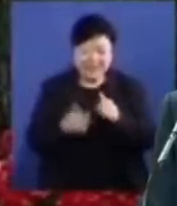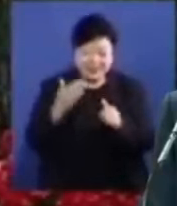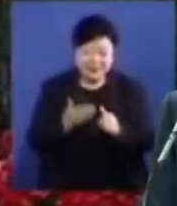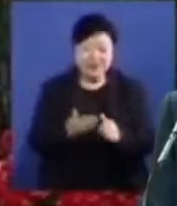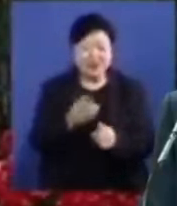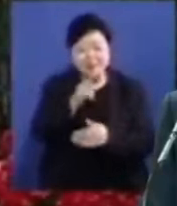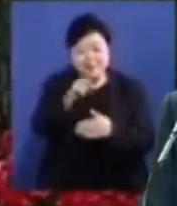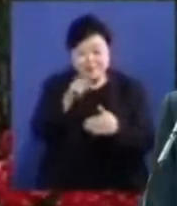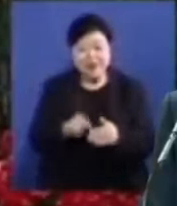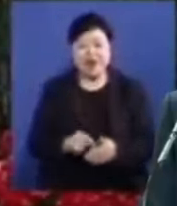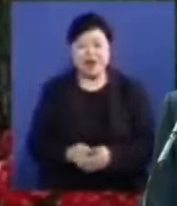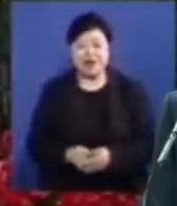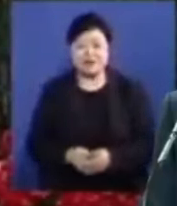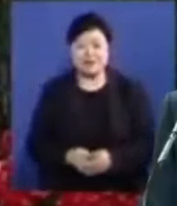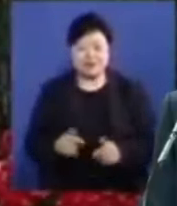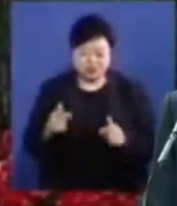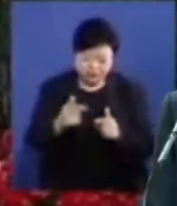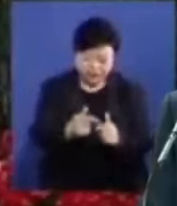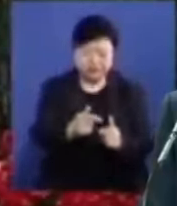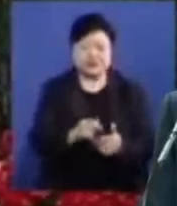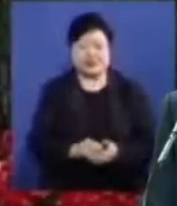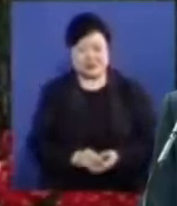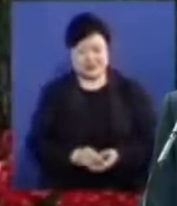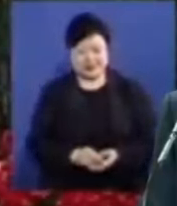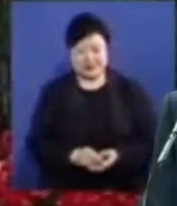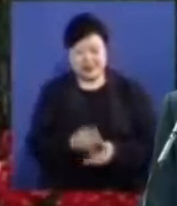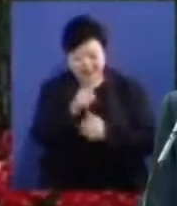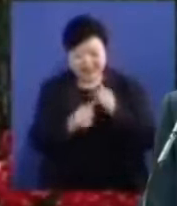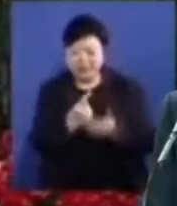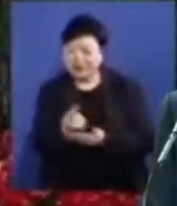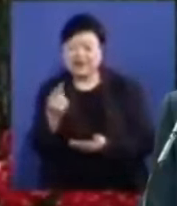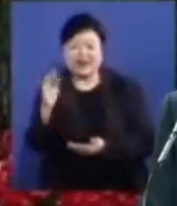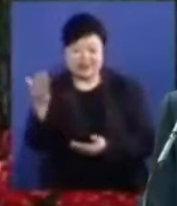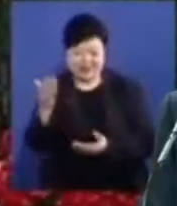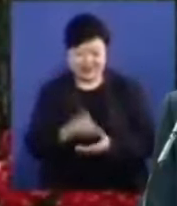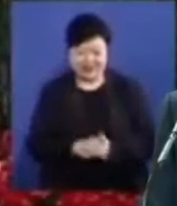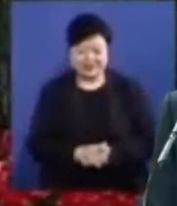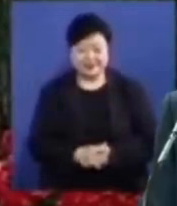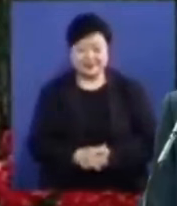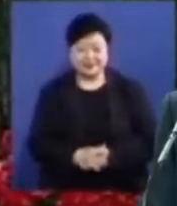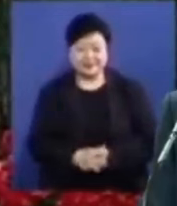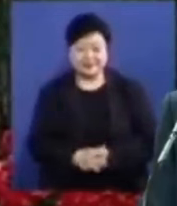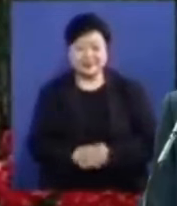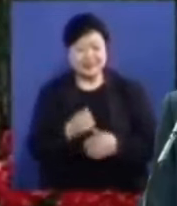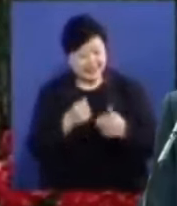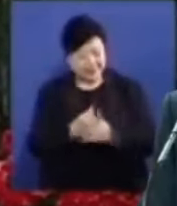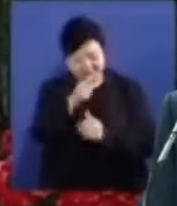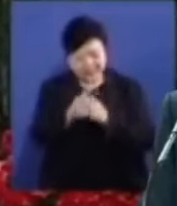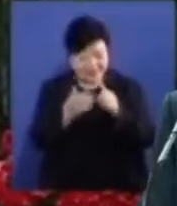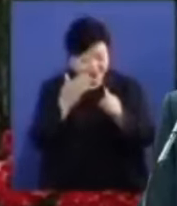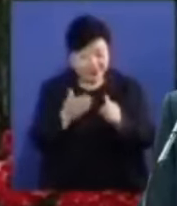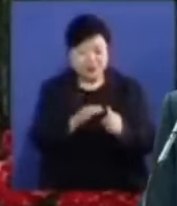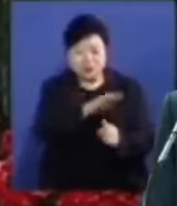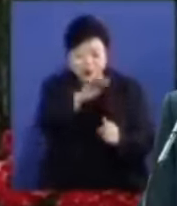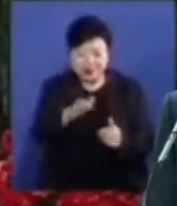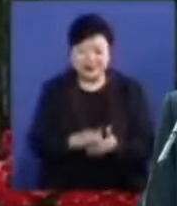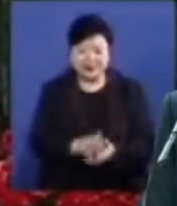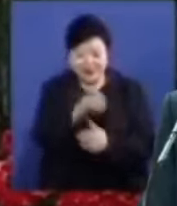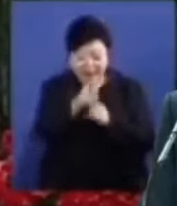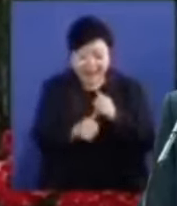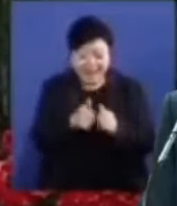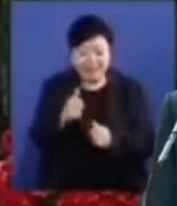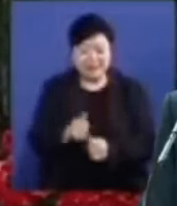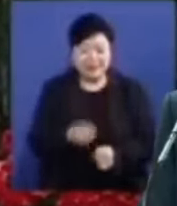향한 마음이 식어지고 느슨하게 되고 하나님을 뜨겁게 찾지 않습니다. 그렇기 때문에 하나님께서는 우리로